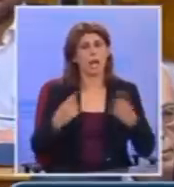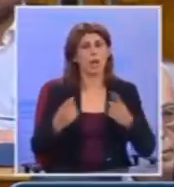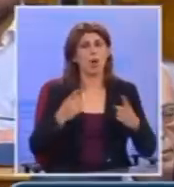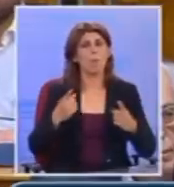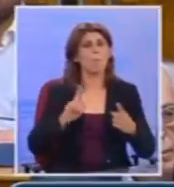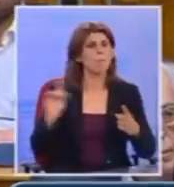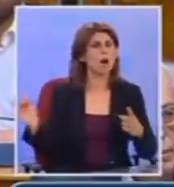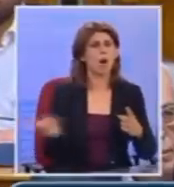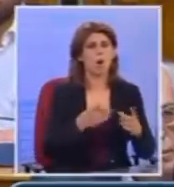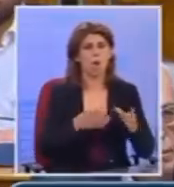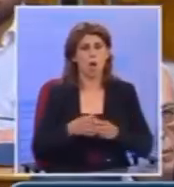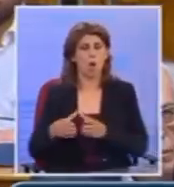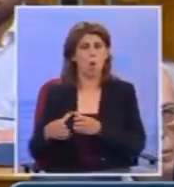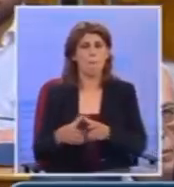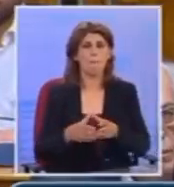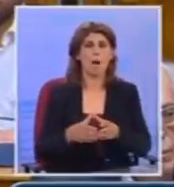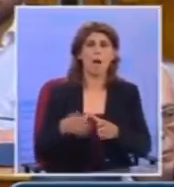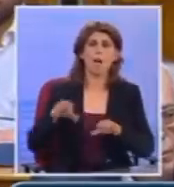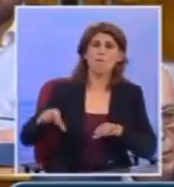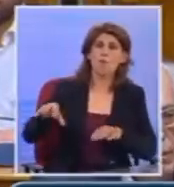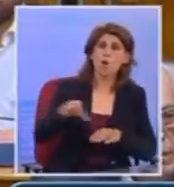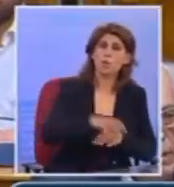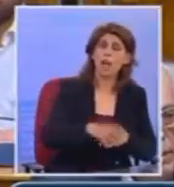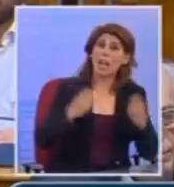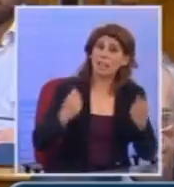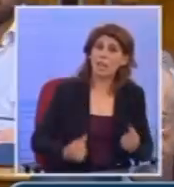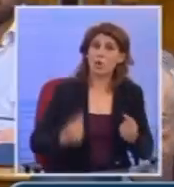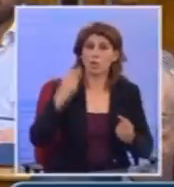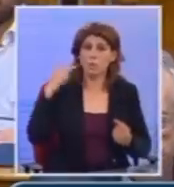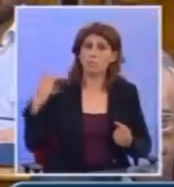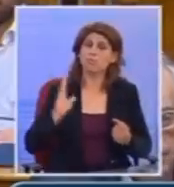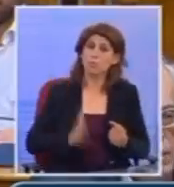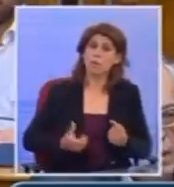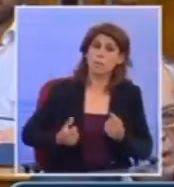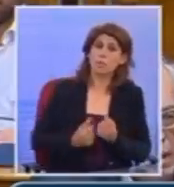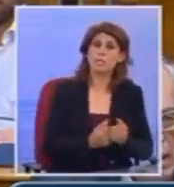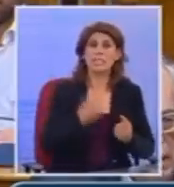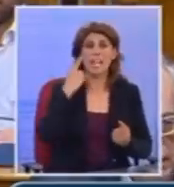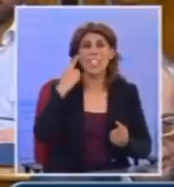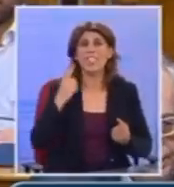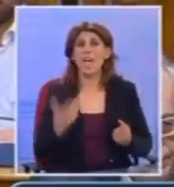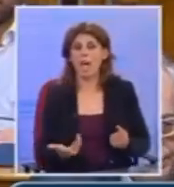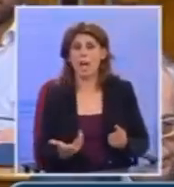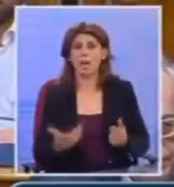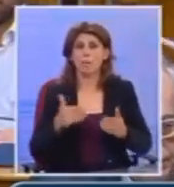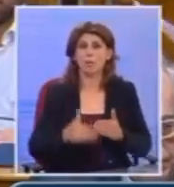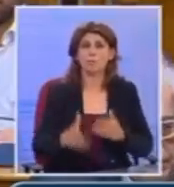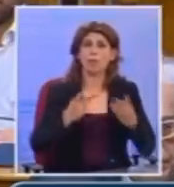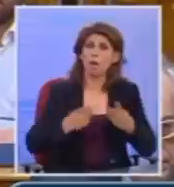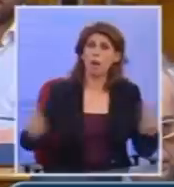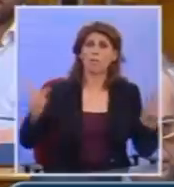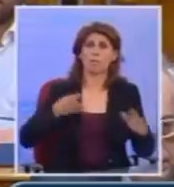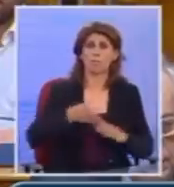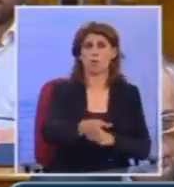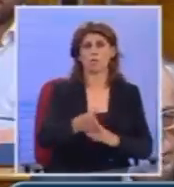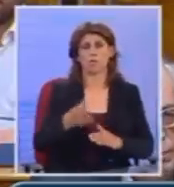όλους τους φορείς για να δούμε και αν αντέχουν τα πανεπιστήμια και αν η ακαδημαϊκή κοινότητα μπορεί να υποστηρίξει μια ιδέα για την προοπτική της ελεύθερης πρόσβασης